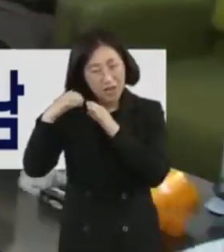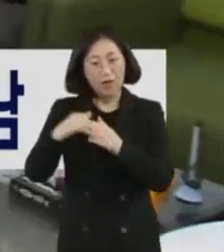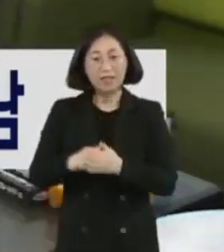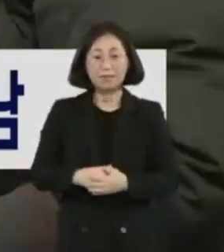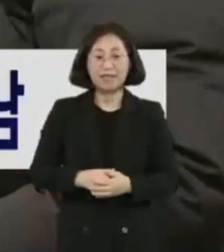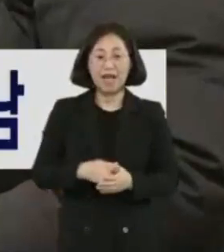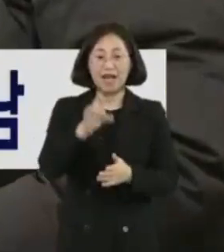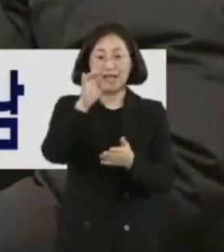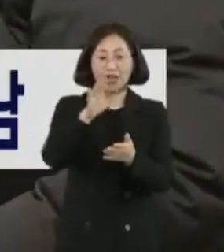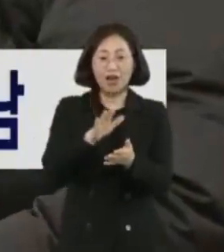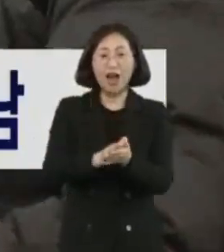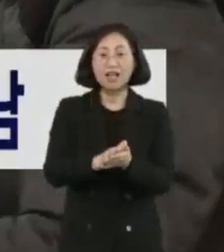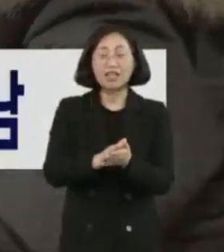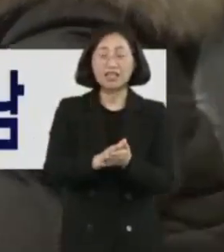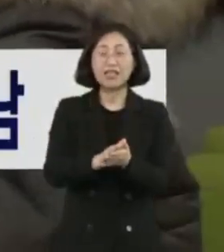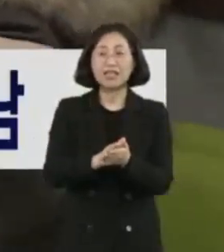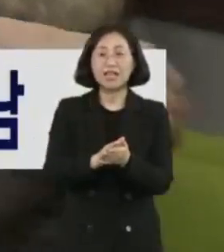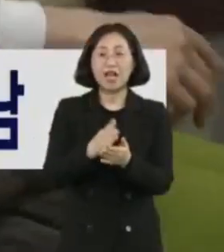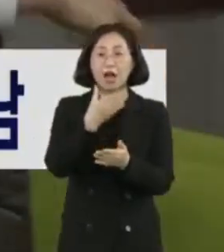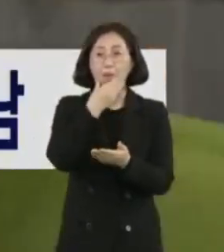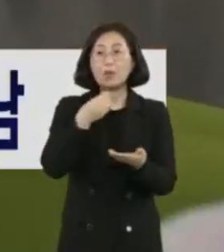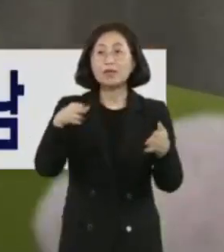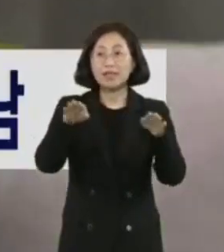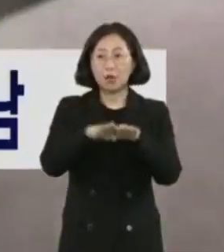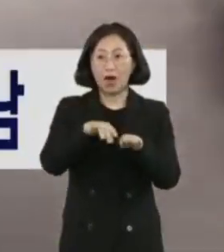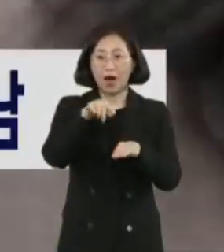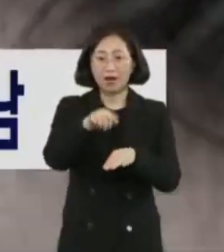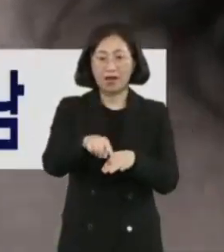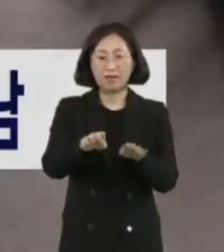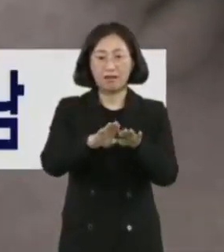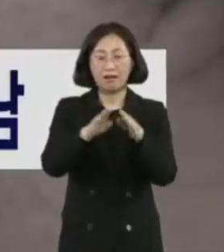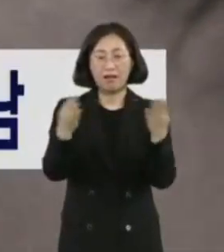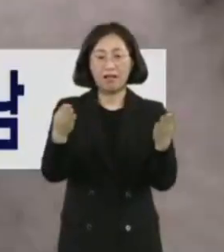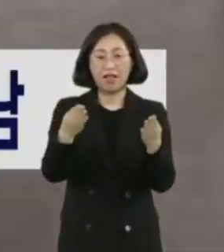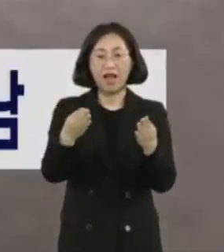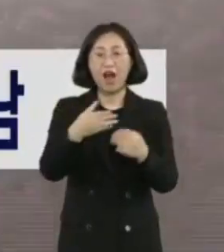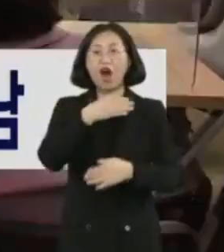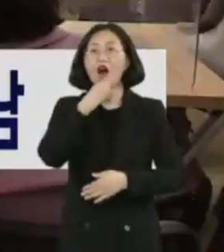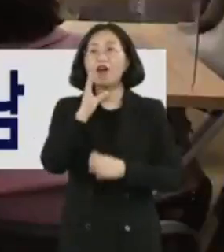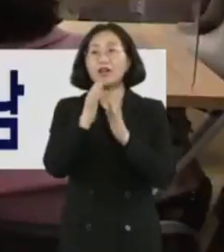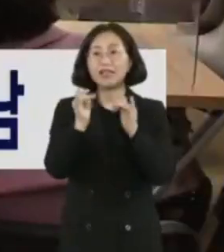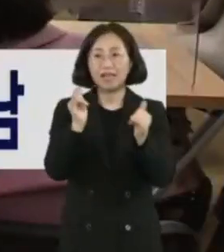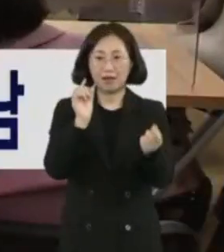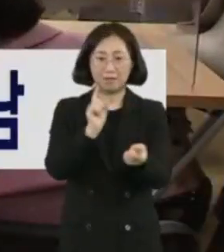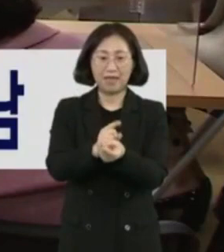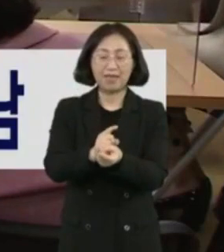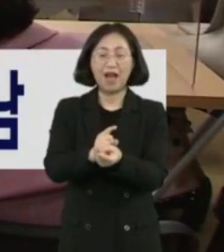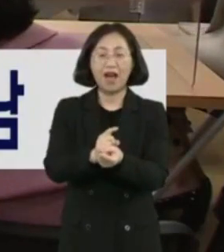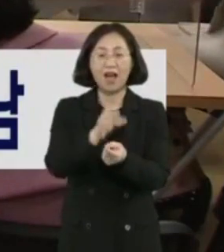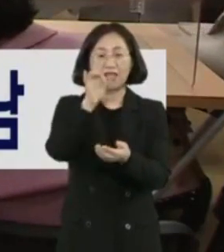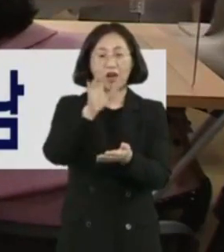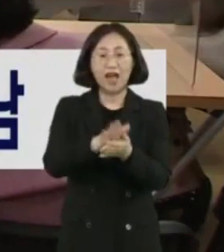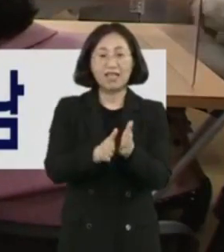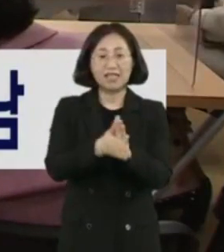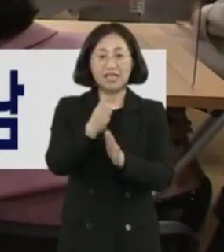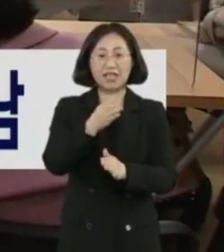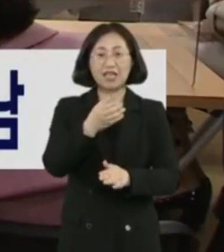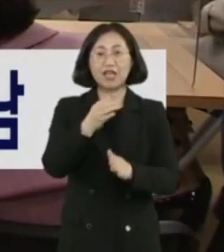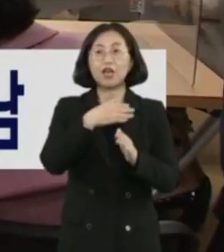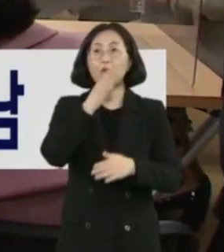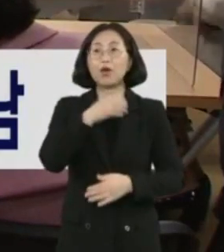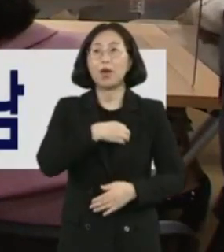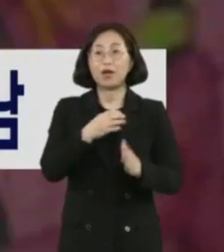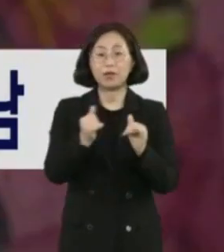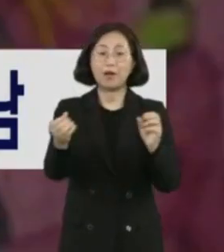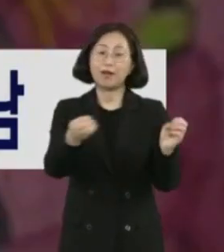씨는 천안시 대한성공회 쌍용종합사회복지관에서 열린 어르신들과의 자리에서 천안시 노인회원들과